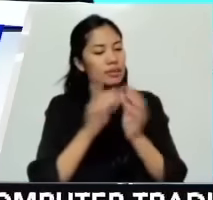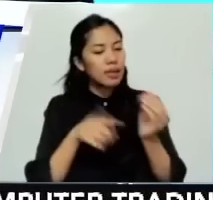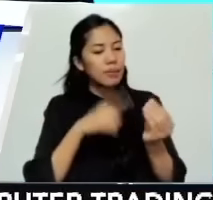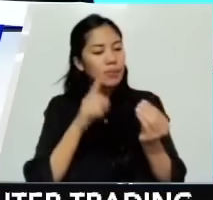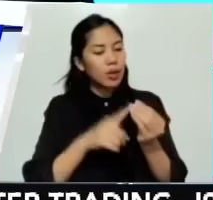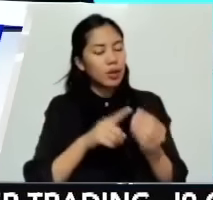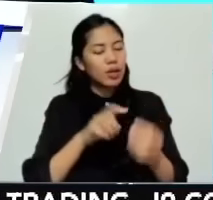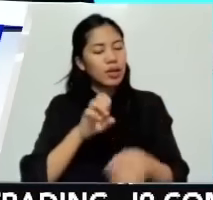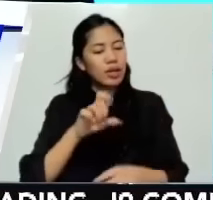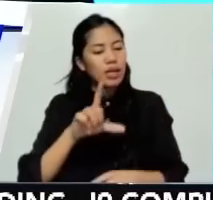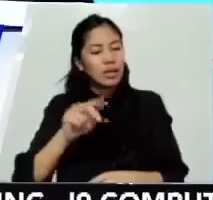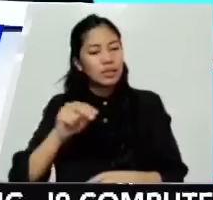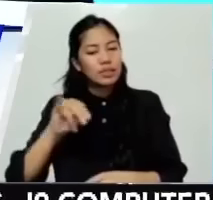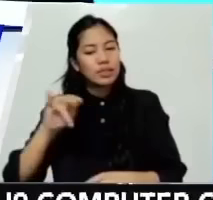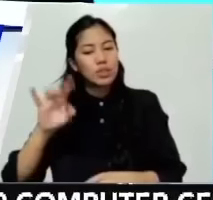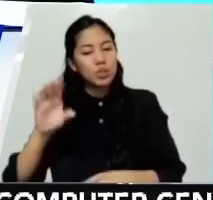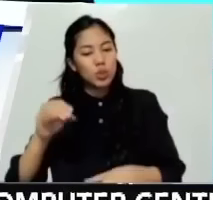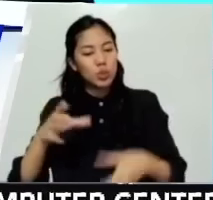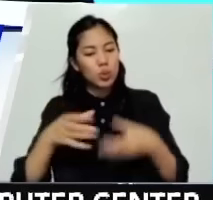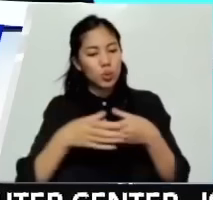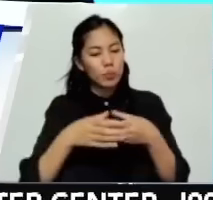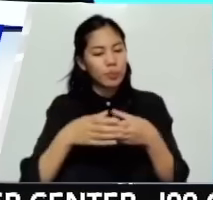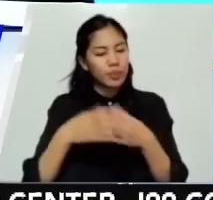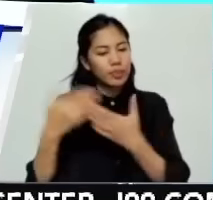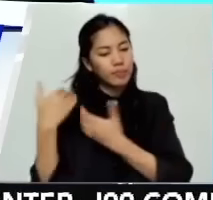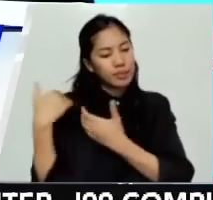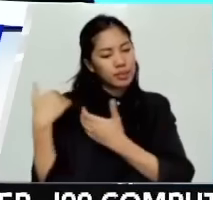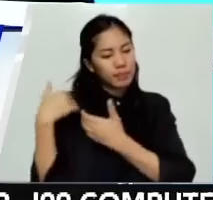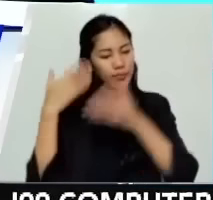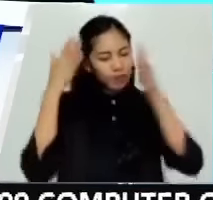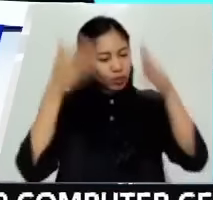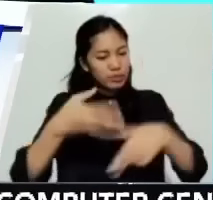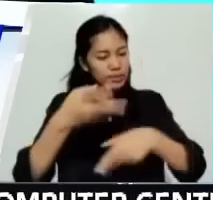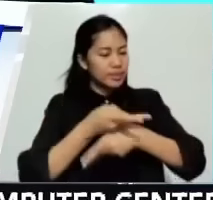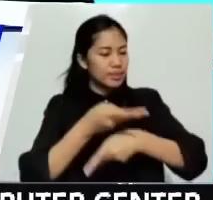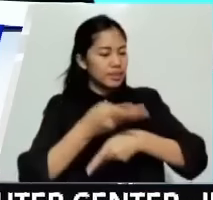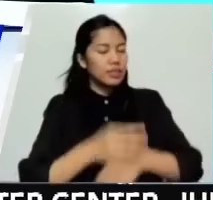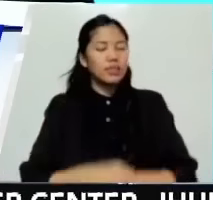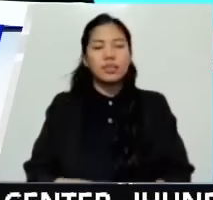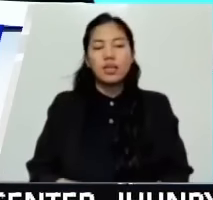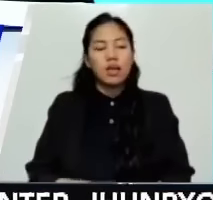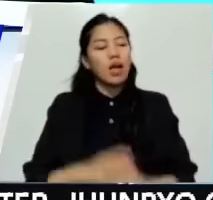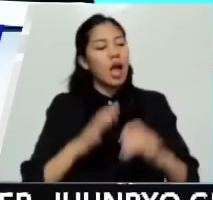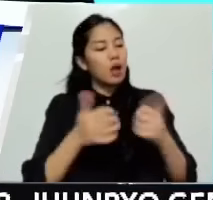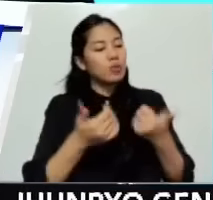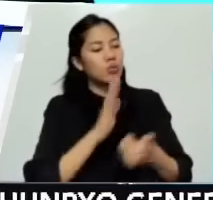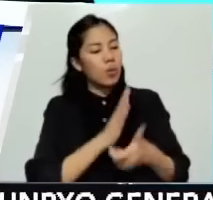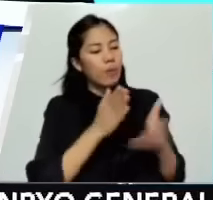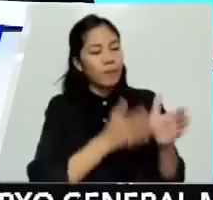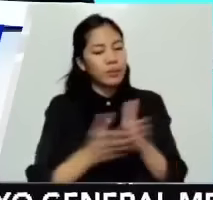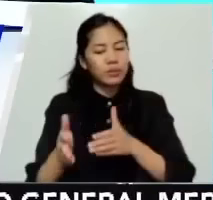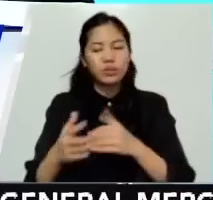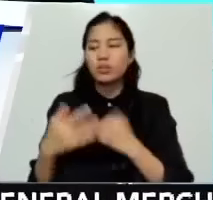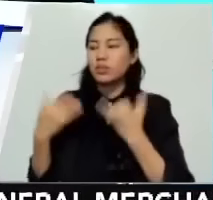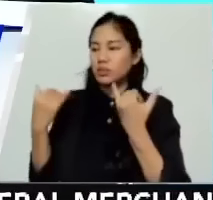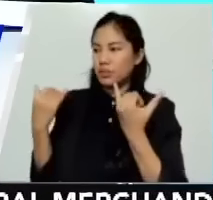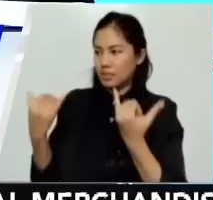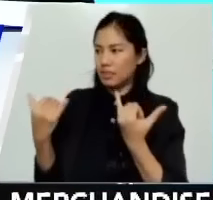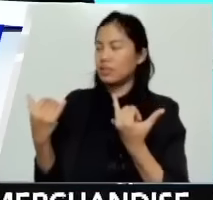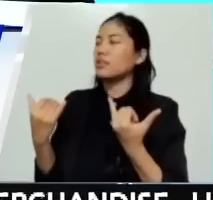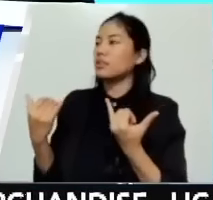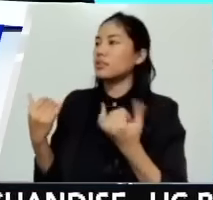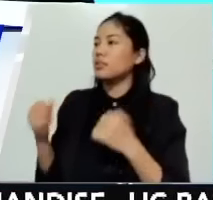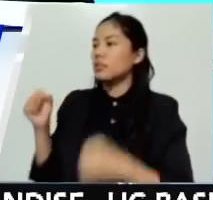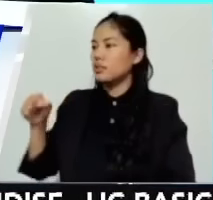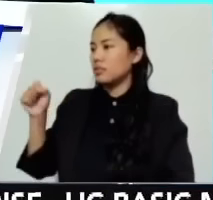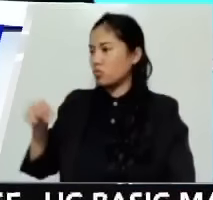Nino? Opo, mukhang napaka-hands-on po ng ating chair. No? Yun nga